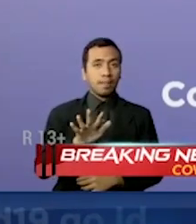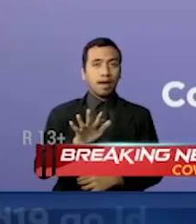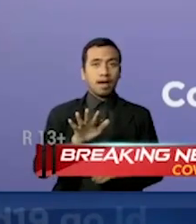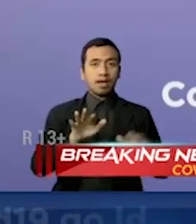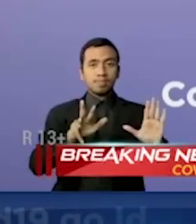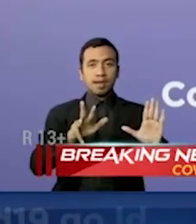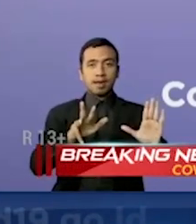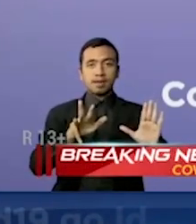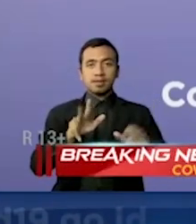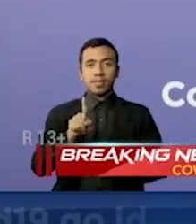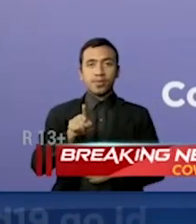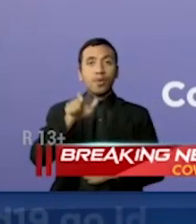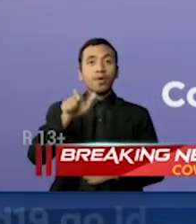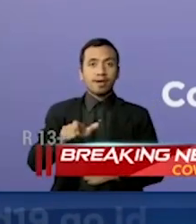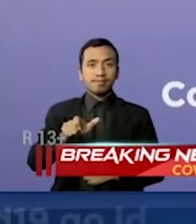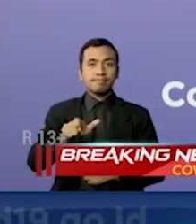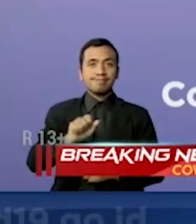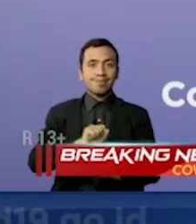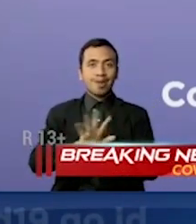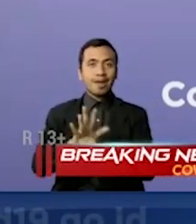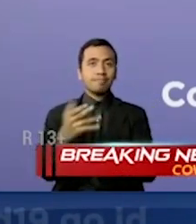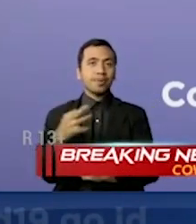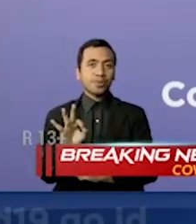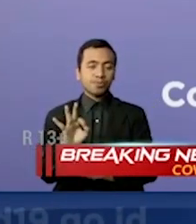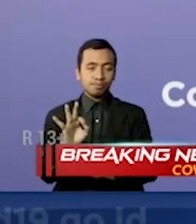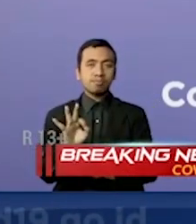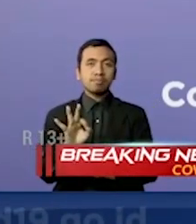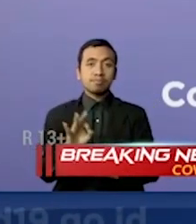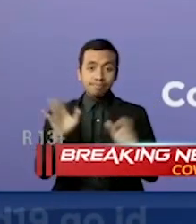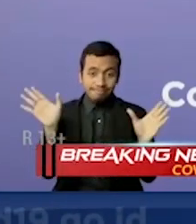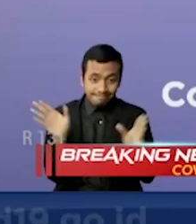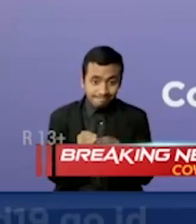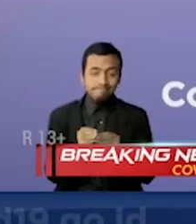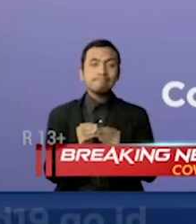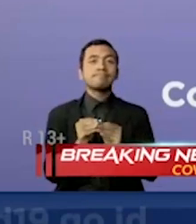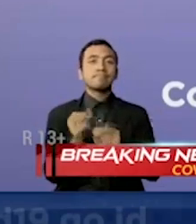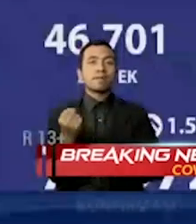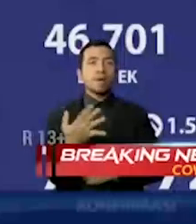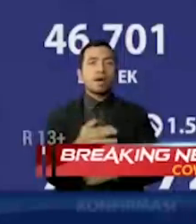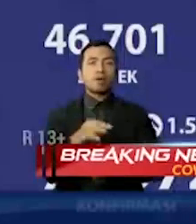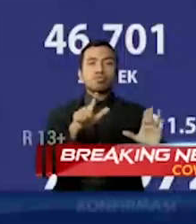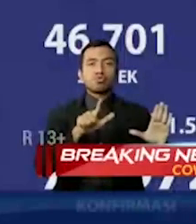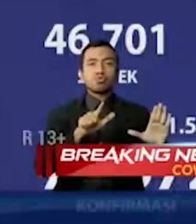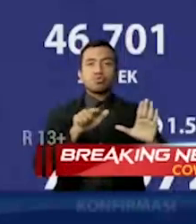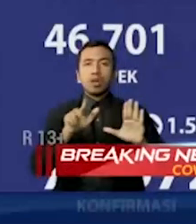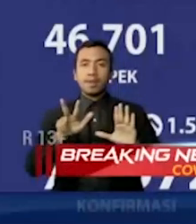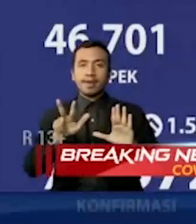1591 orang sehingga totalnya kita sekarang sudah mencapai